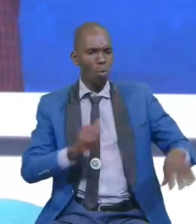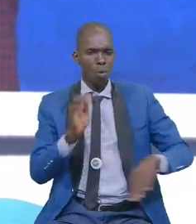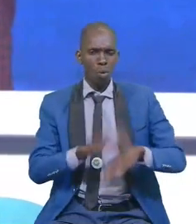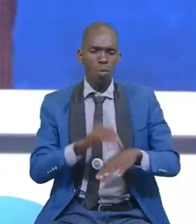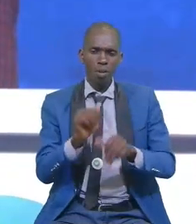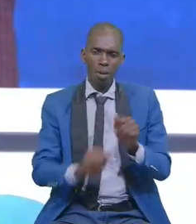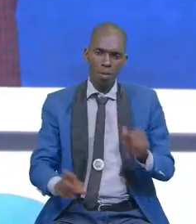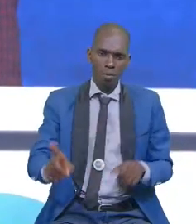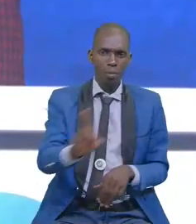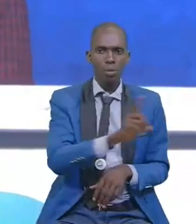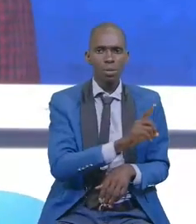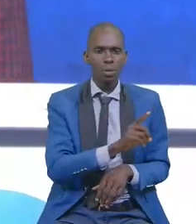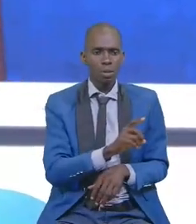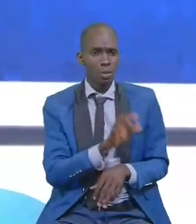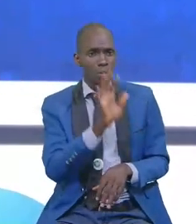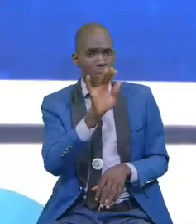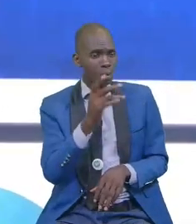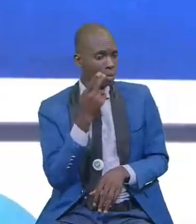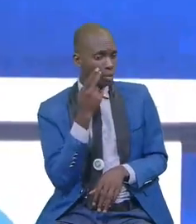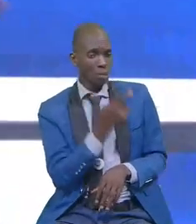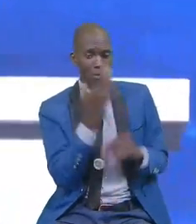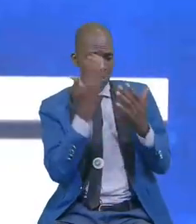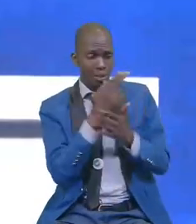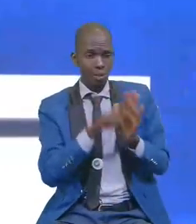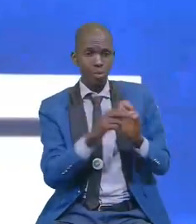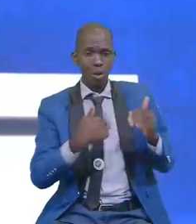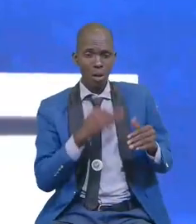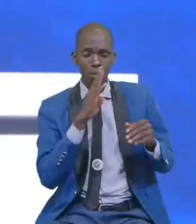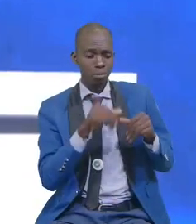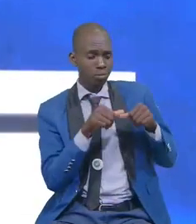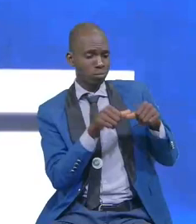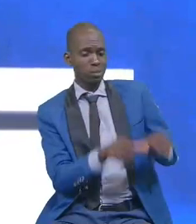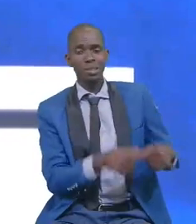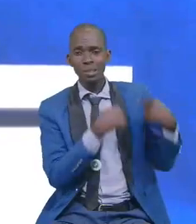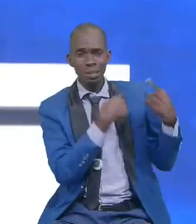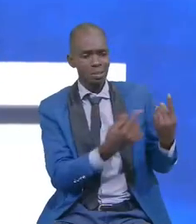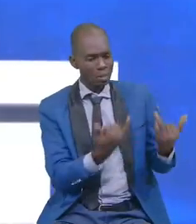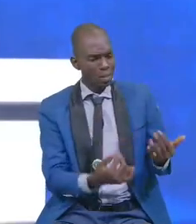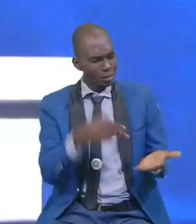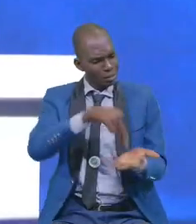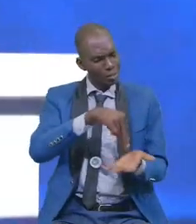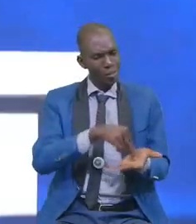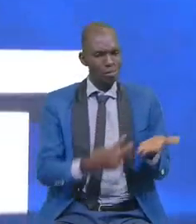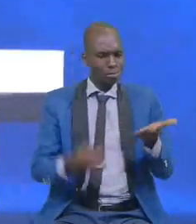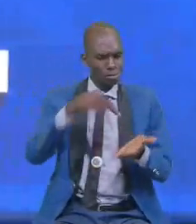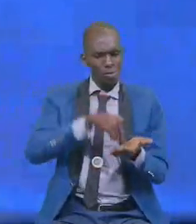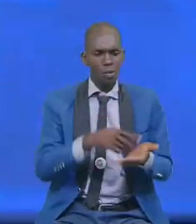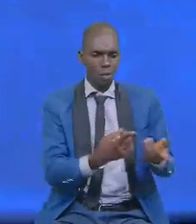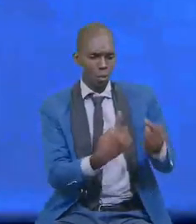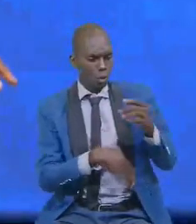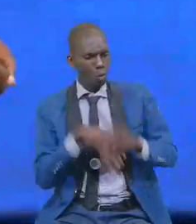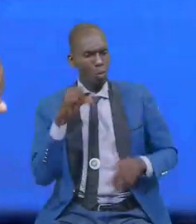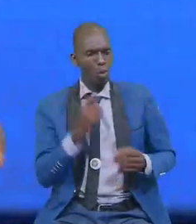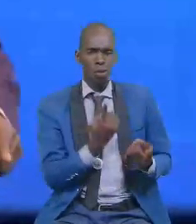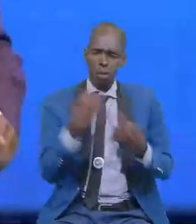chacun. Regarde les ténèbres dans lesquelles tu es. Lève-toi. Sors. Viens dans